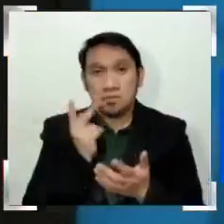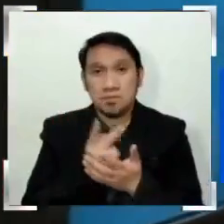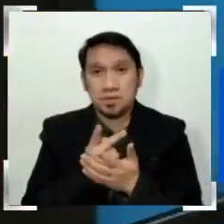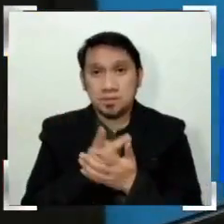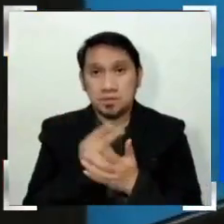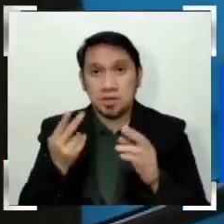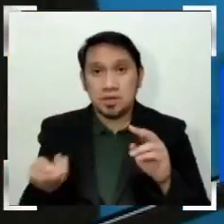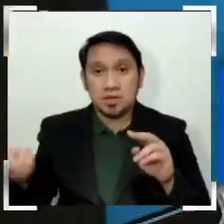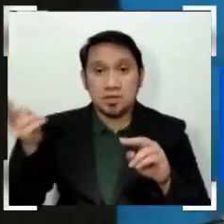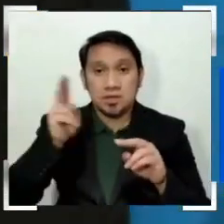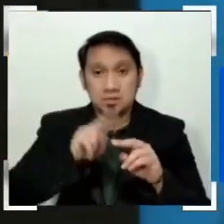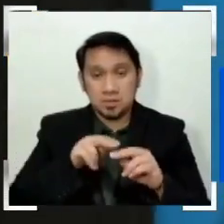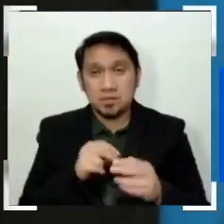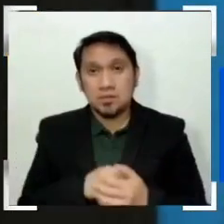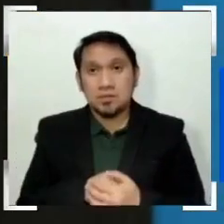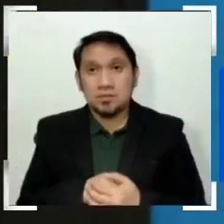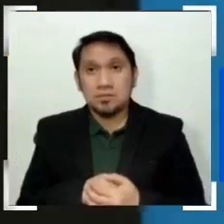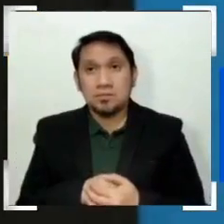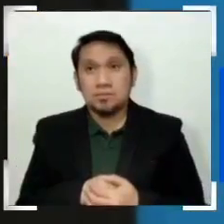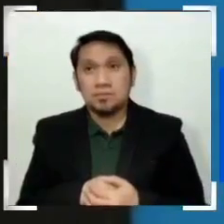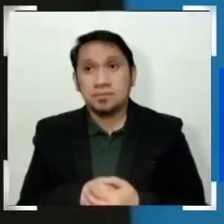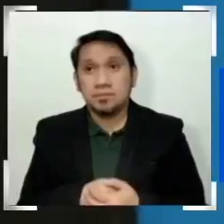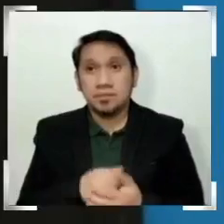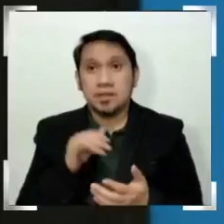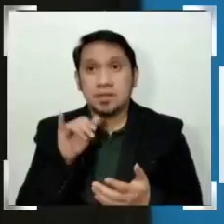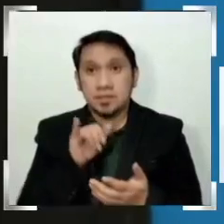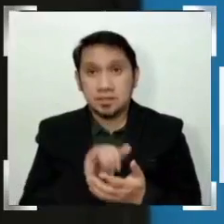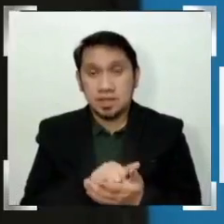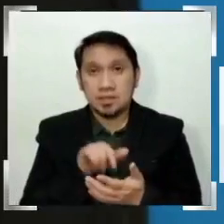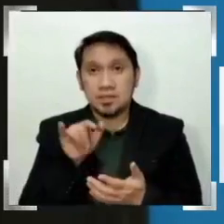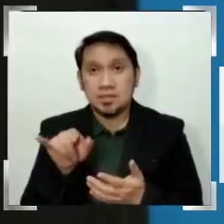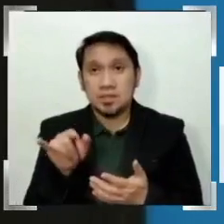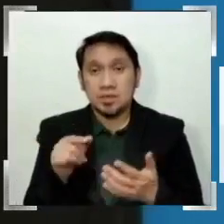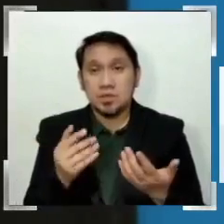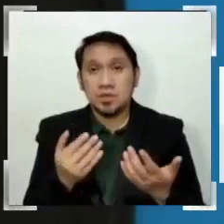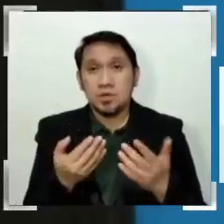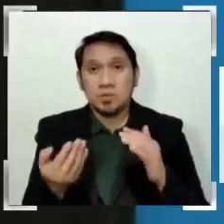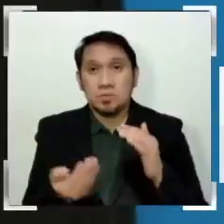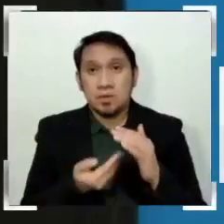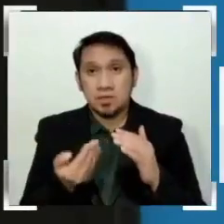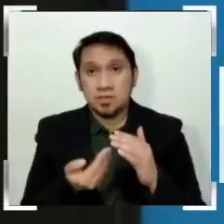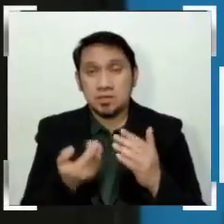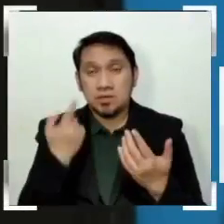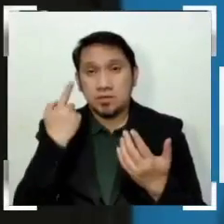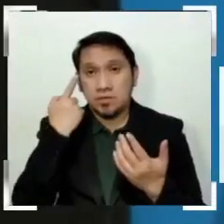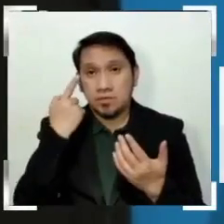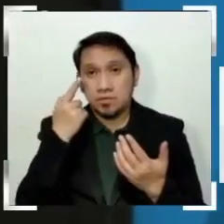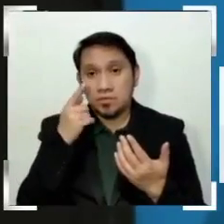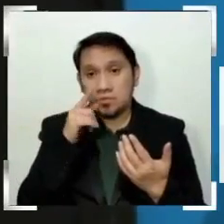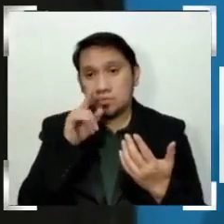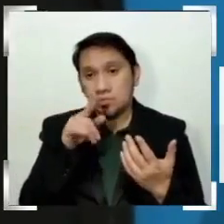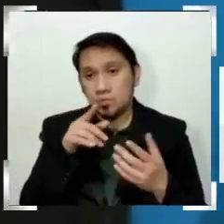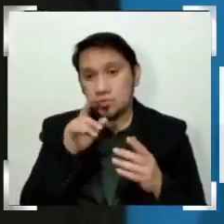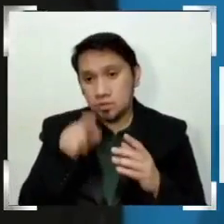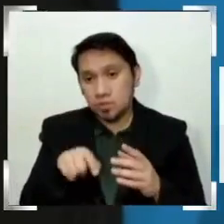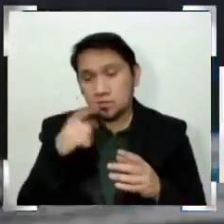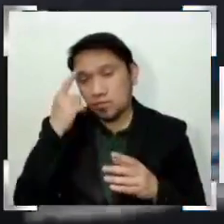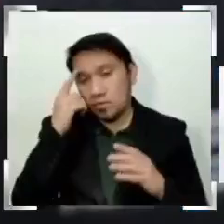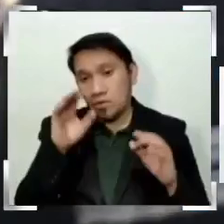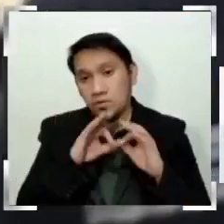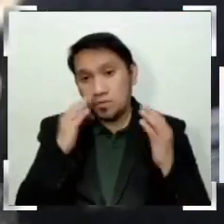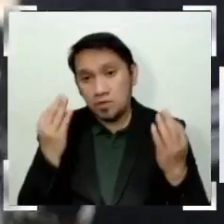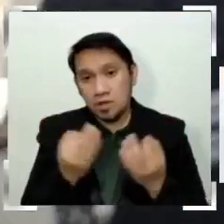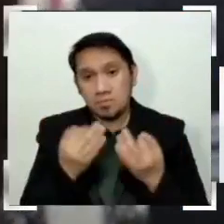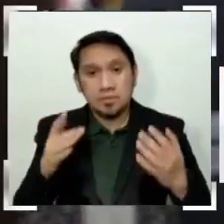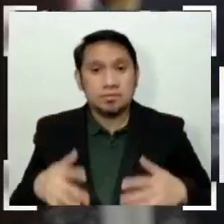yun po yung vast amount, no, na kailangan para mapunan sa family living wage.